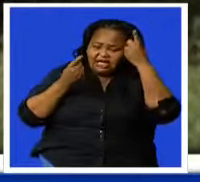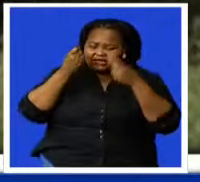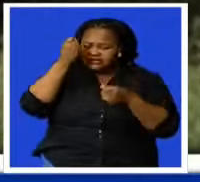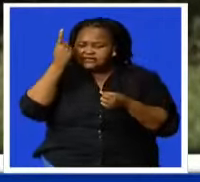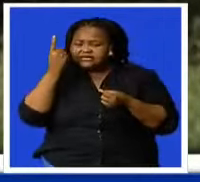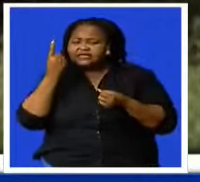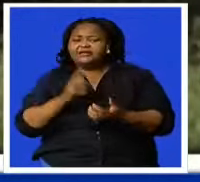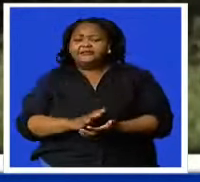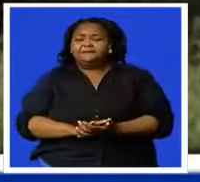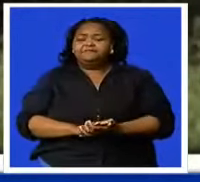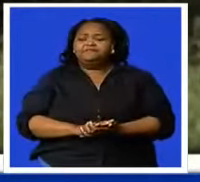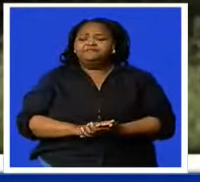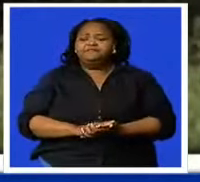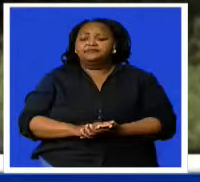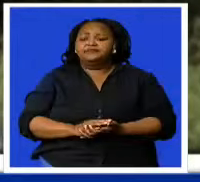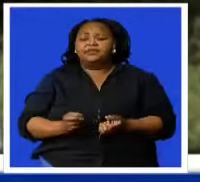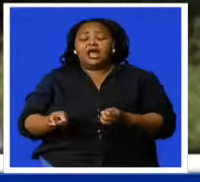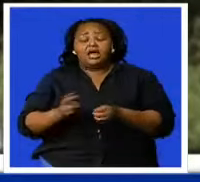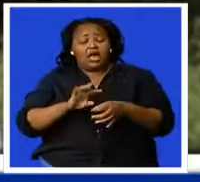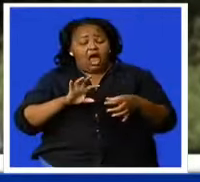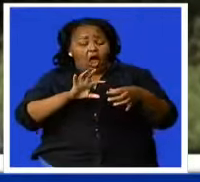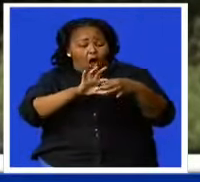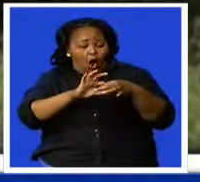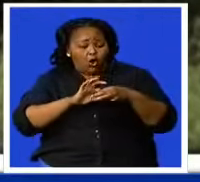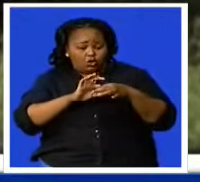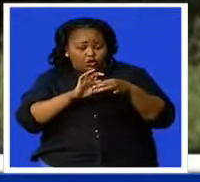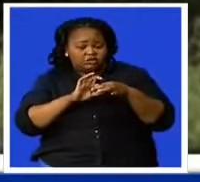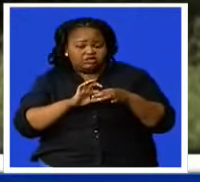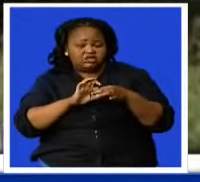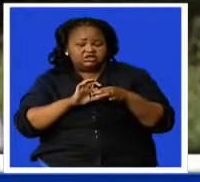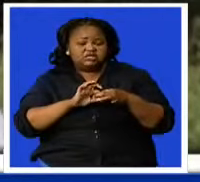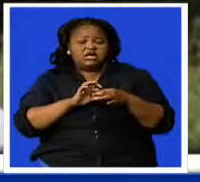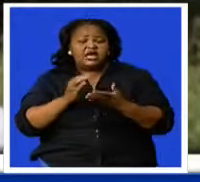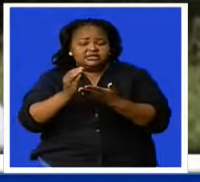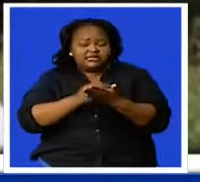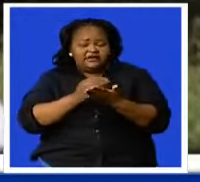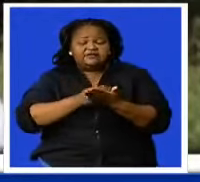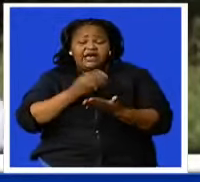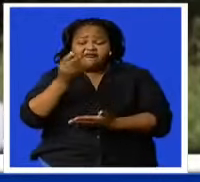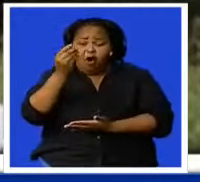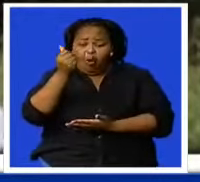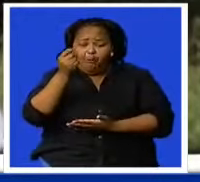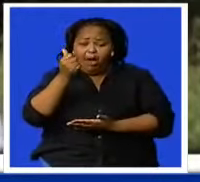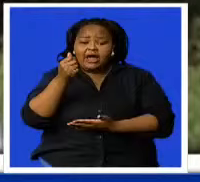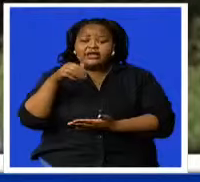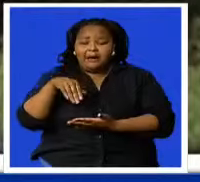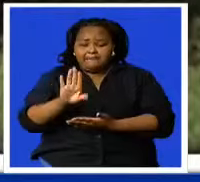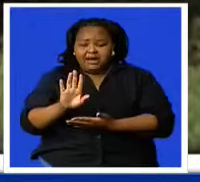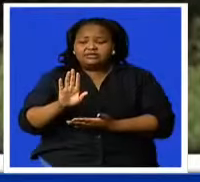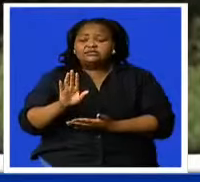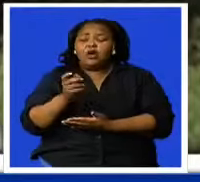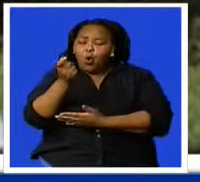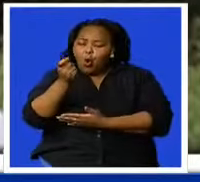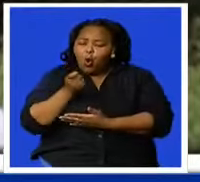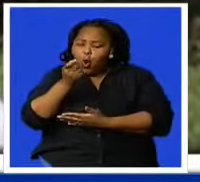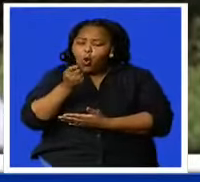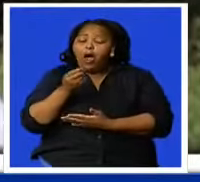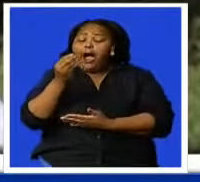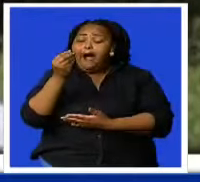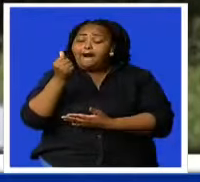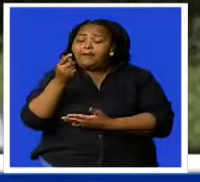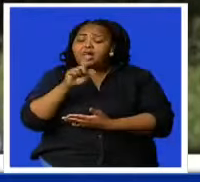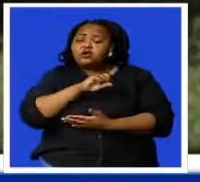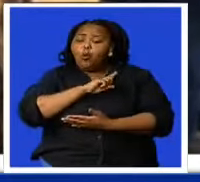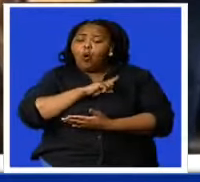ema cooperative dihlangana dokutelibambisana atokhona ukuthi nabo ba connect iphilisa ezisibona abantu abasha